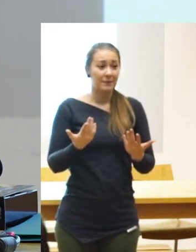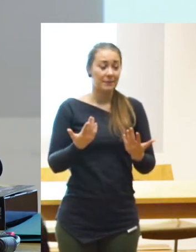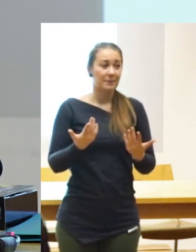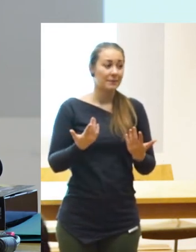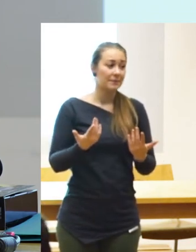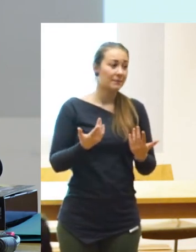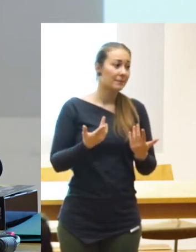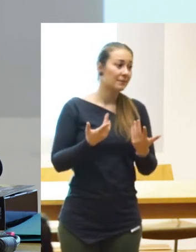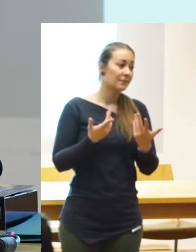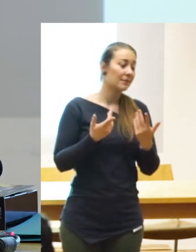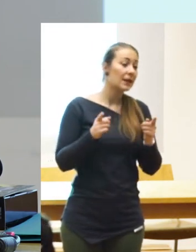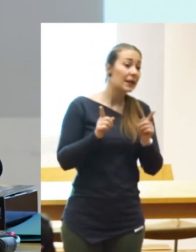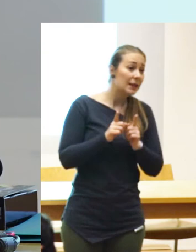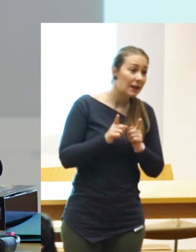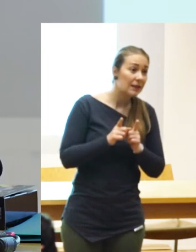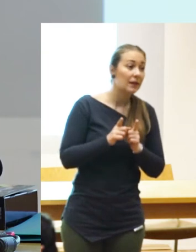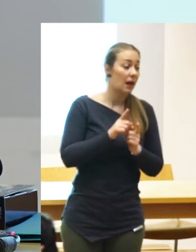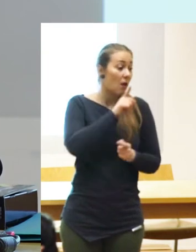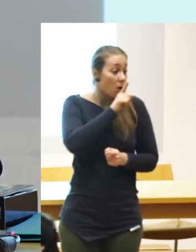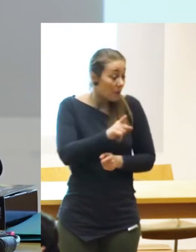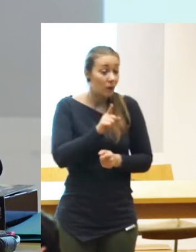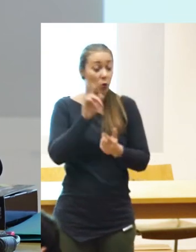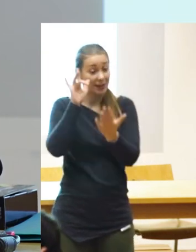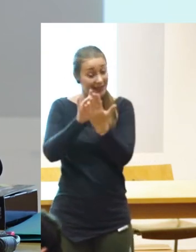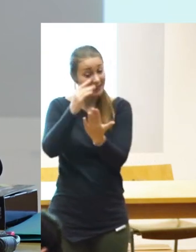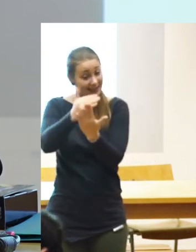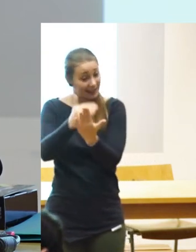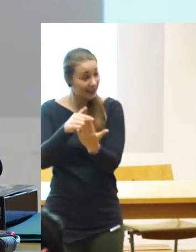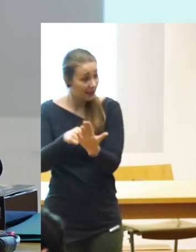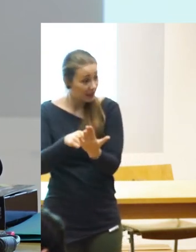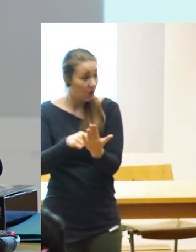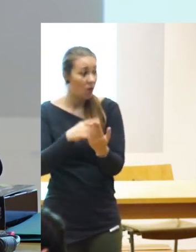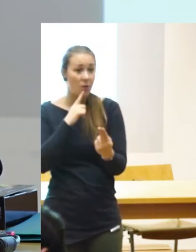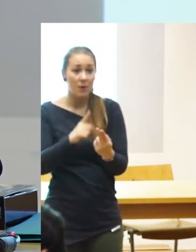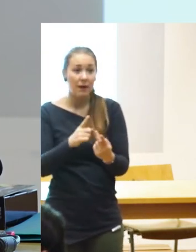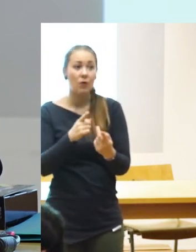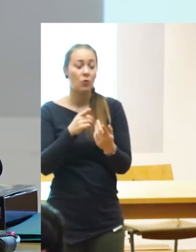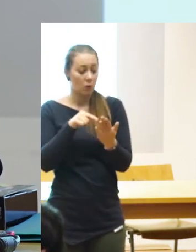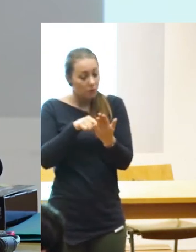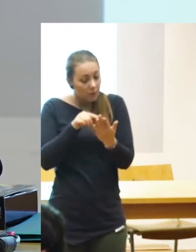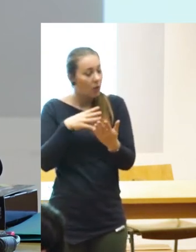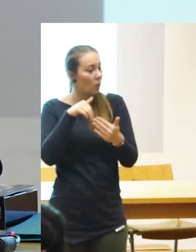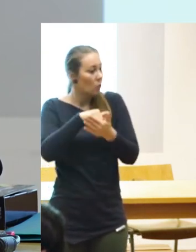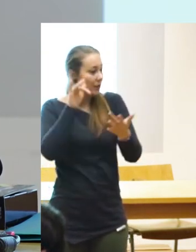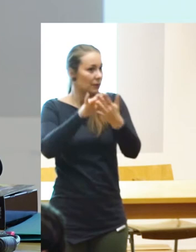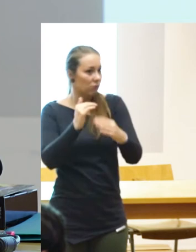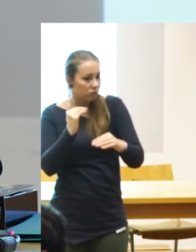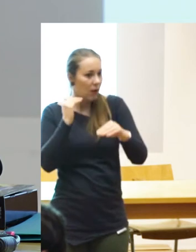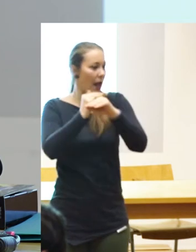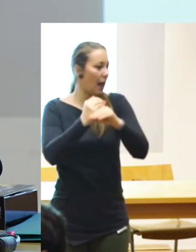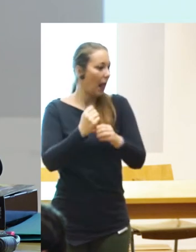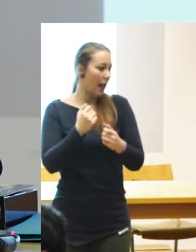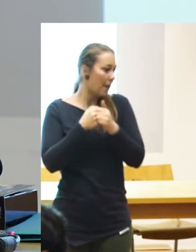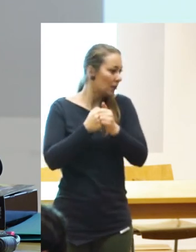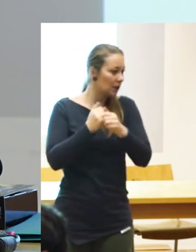že chceme prosadit cíle, které korespondují s nějakým emancipačním procesem, tak jsou to cíle,